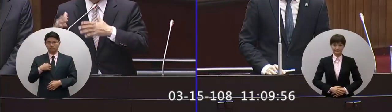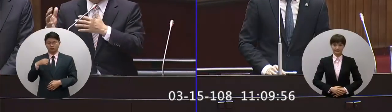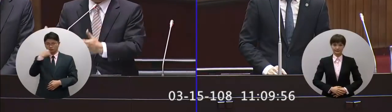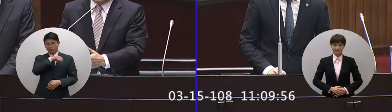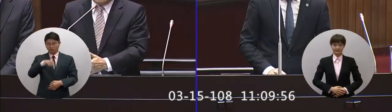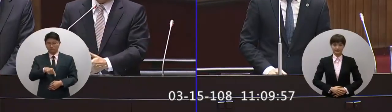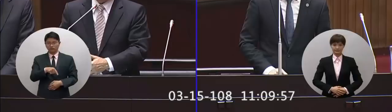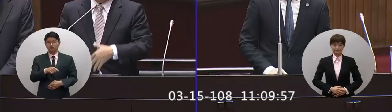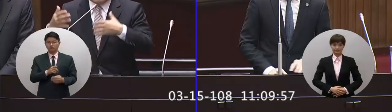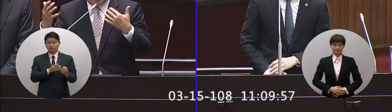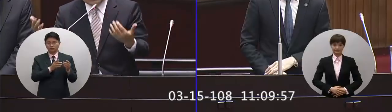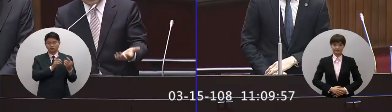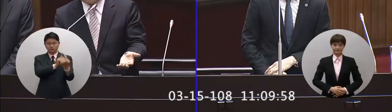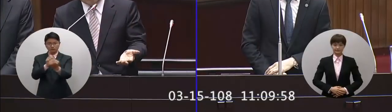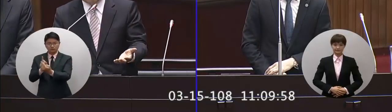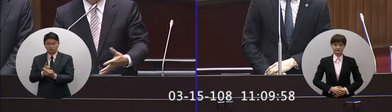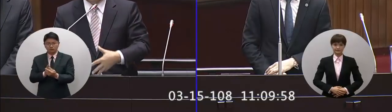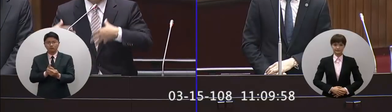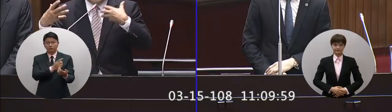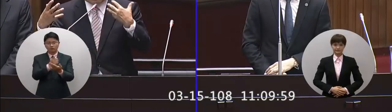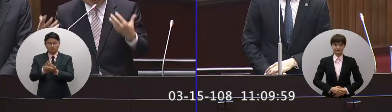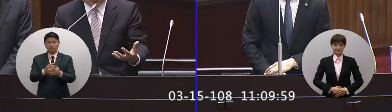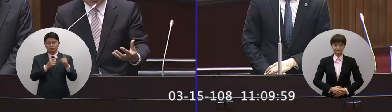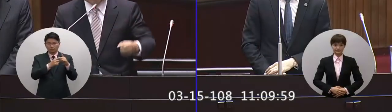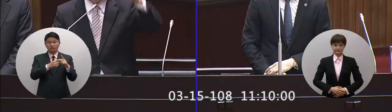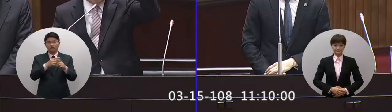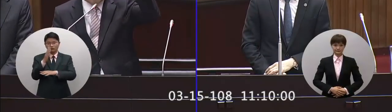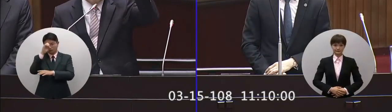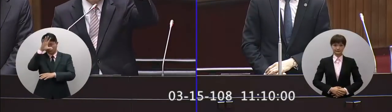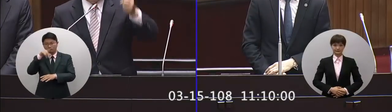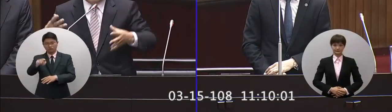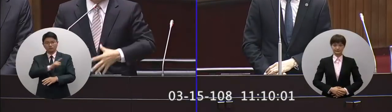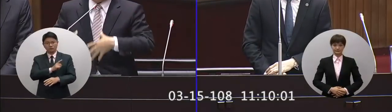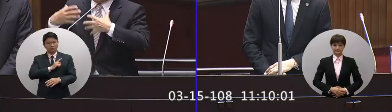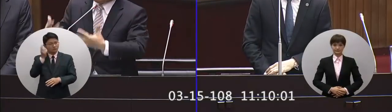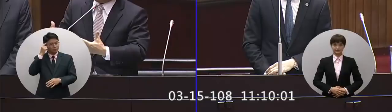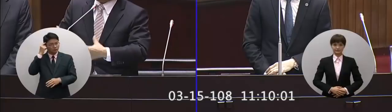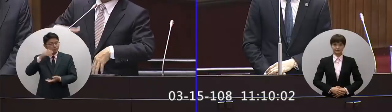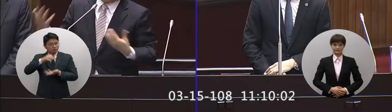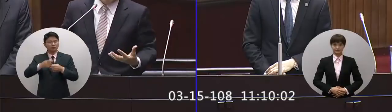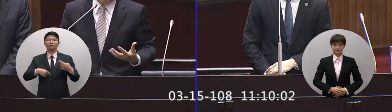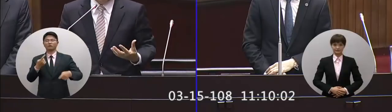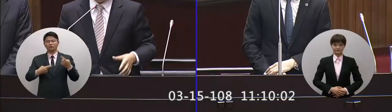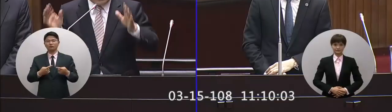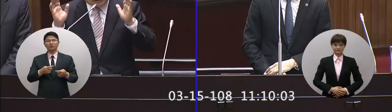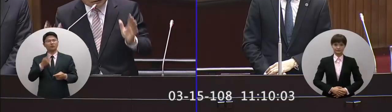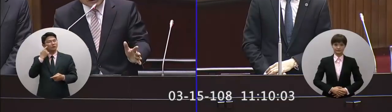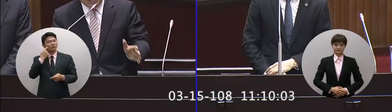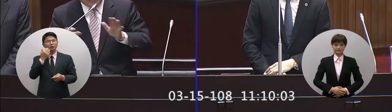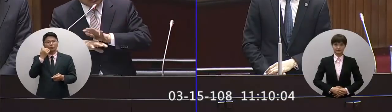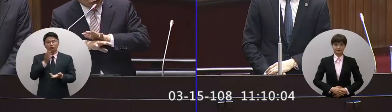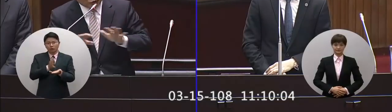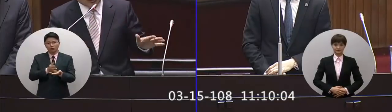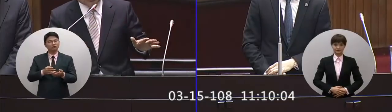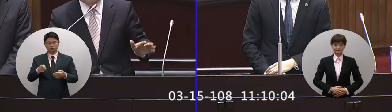重每一个人，也是每一个党，伊有伊的自由主张。伊有伊个言论发表，啊，